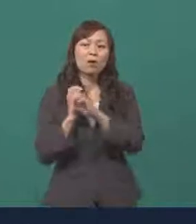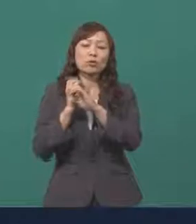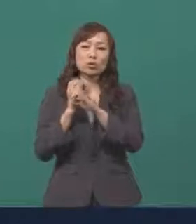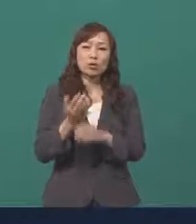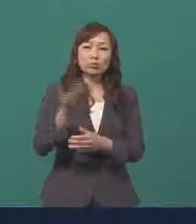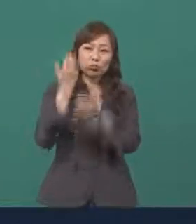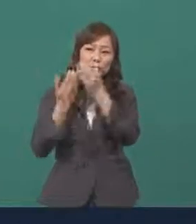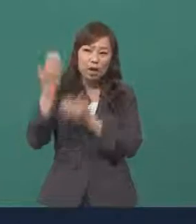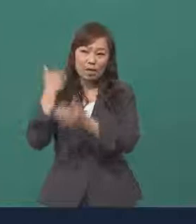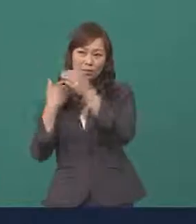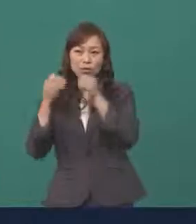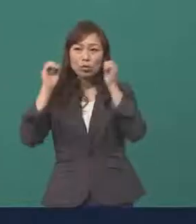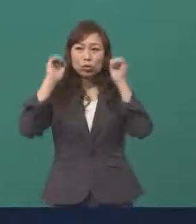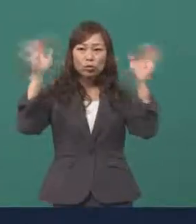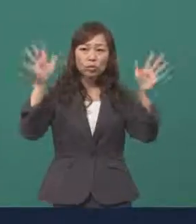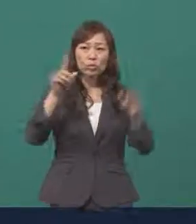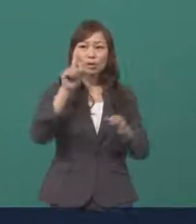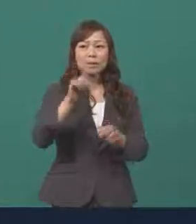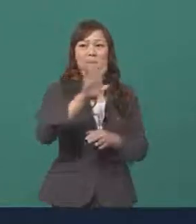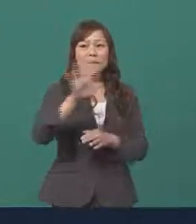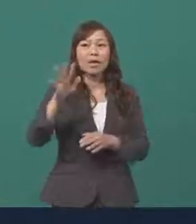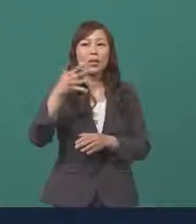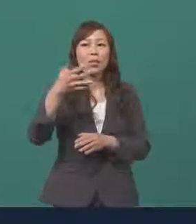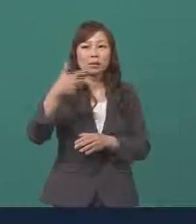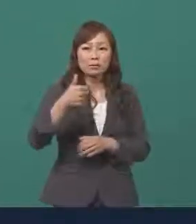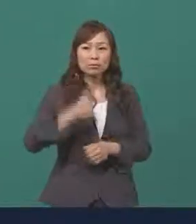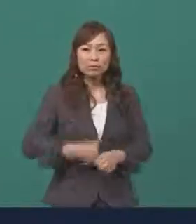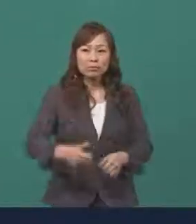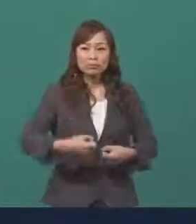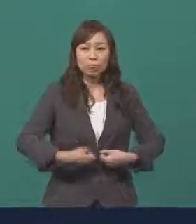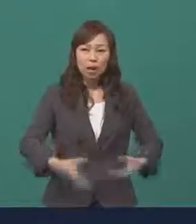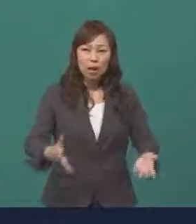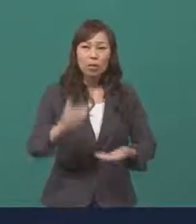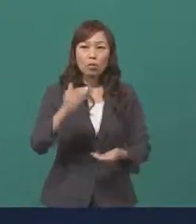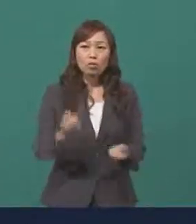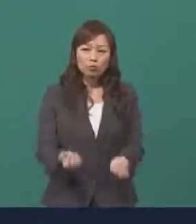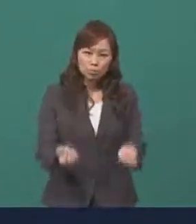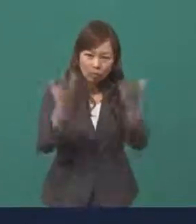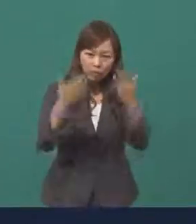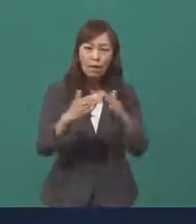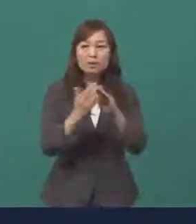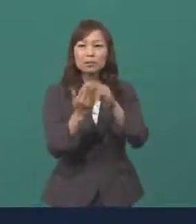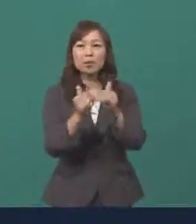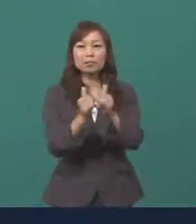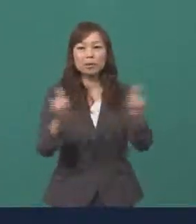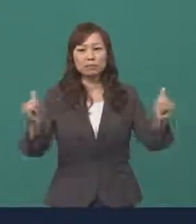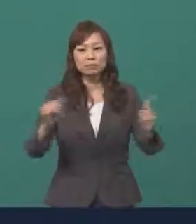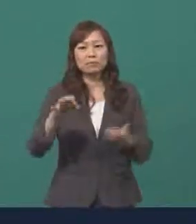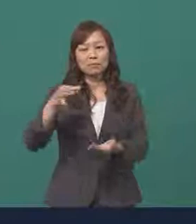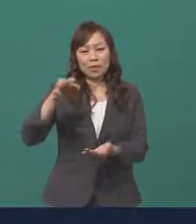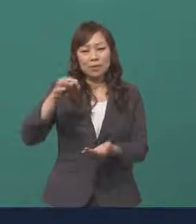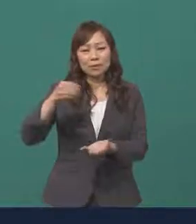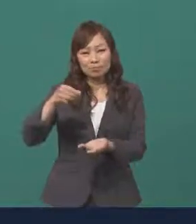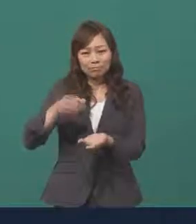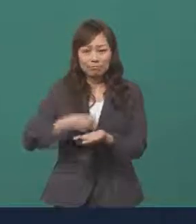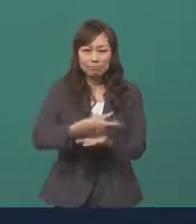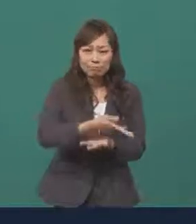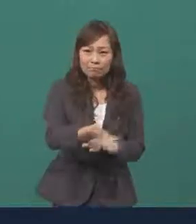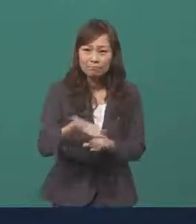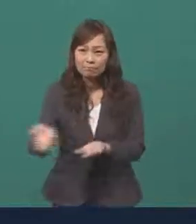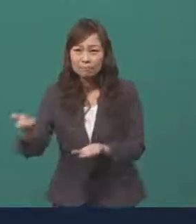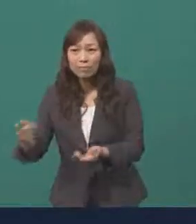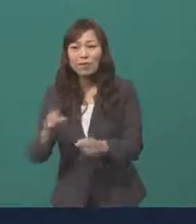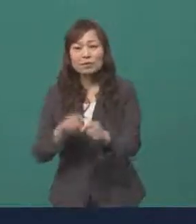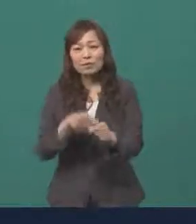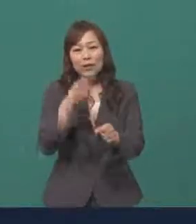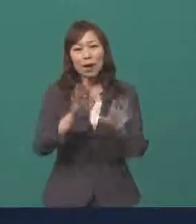長浜曳山祭りは豊臣秀吉が男の子が生まれたことを祝って町民に砂金を与え